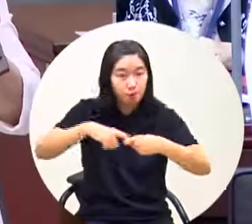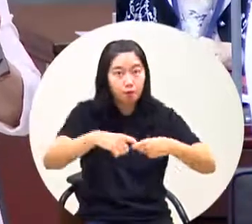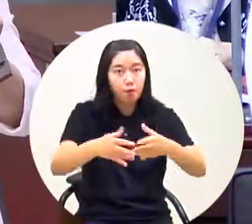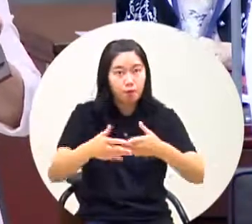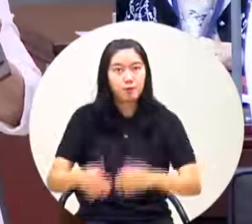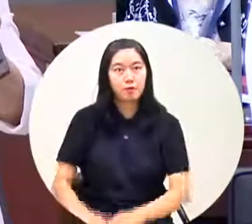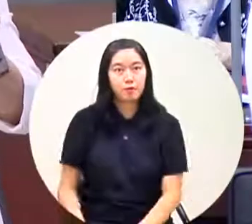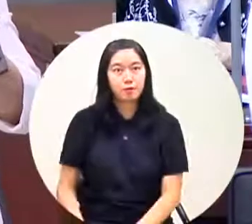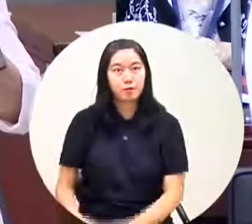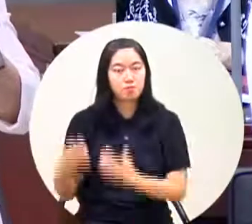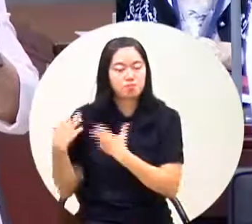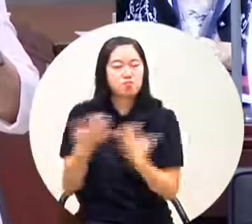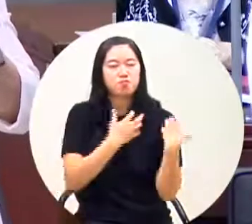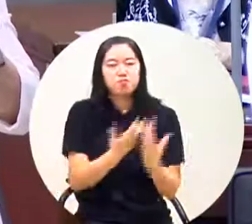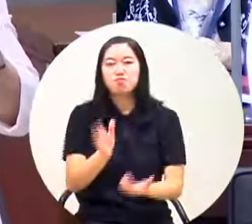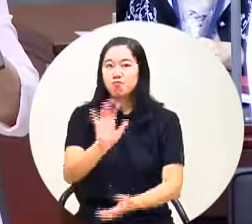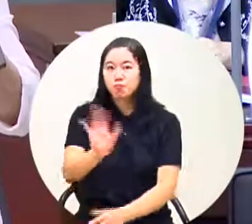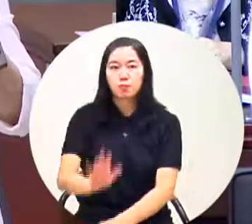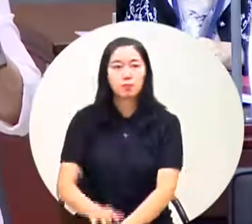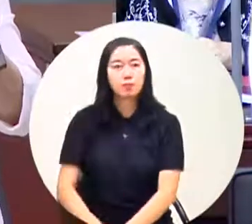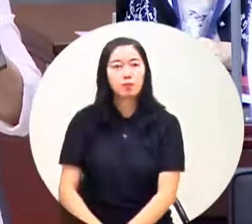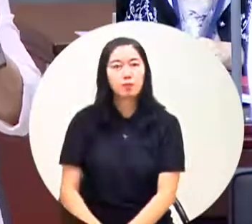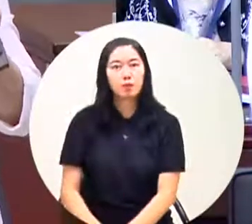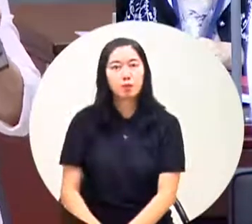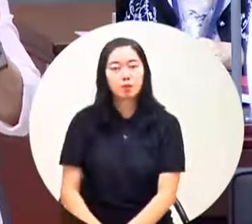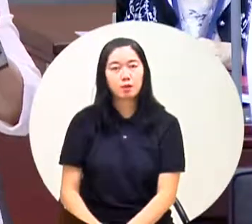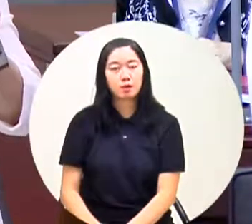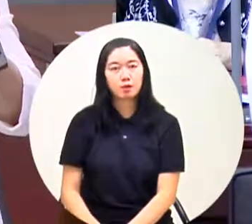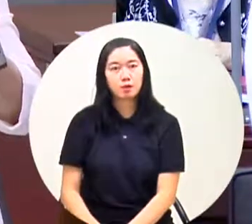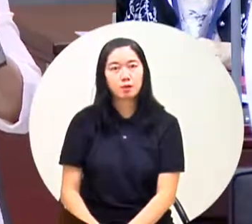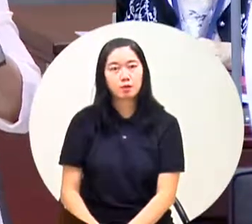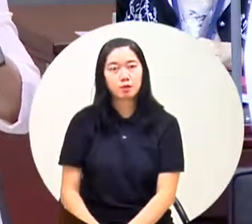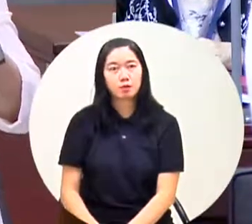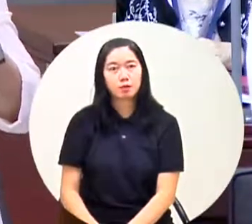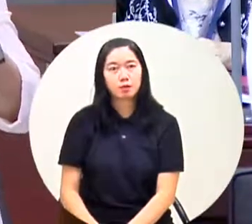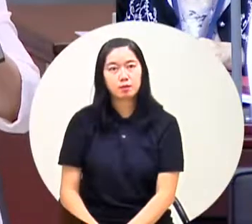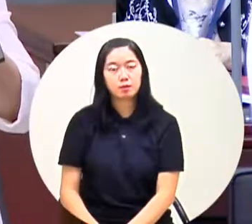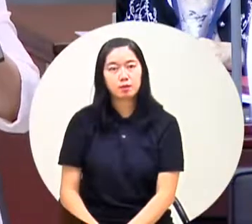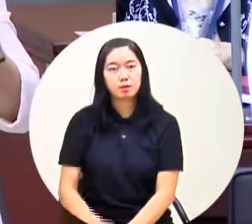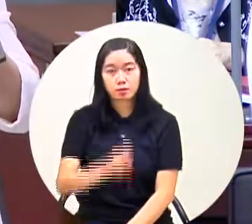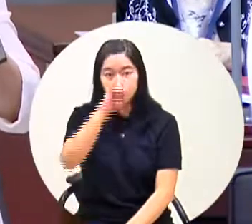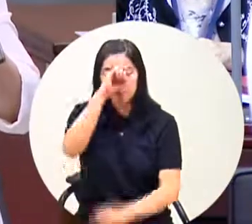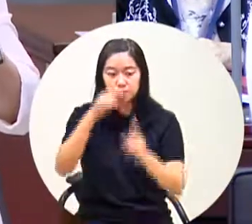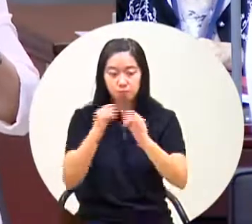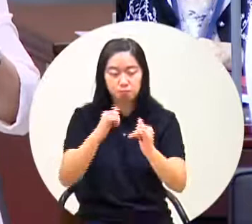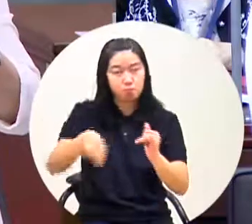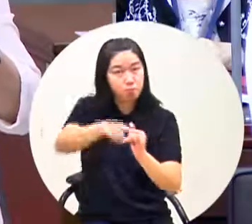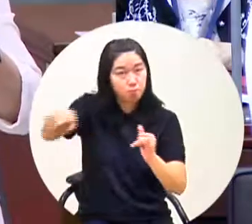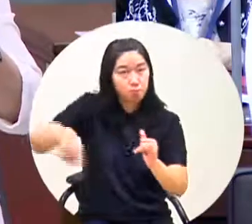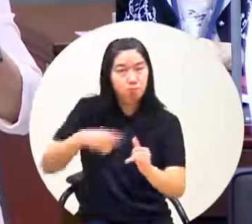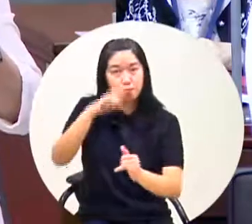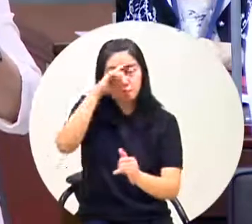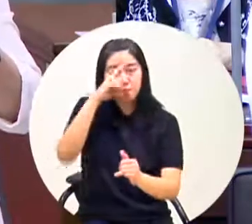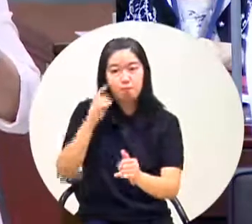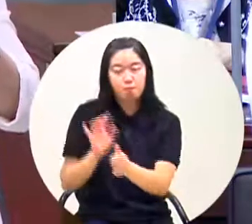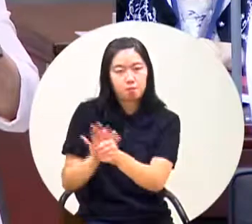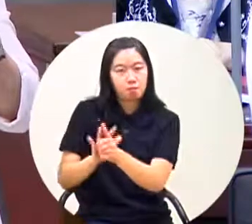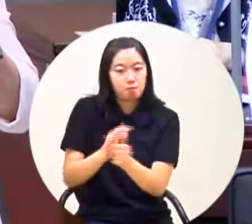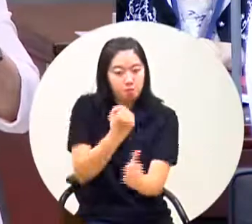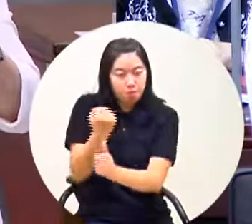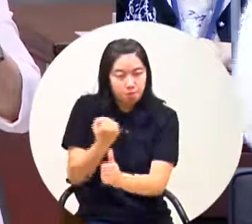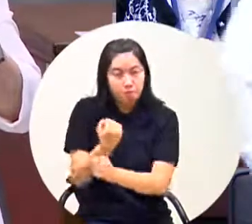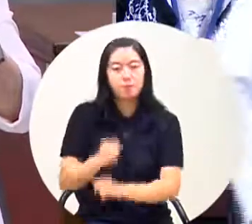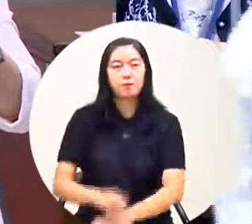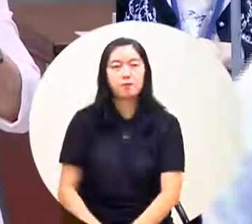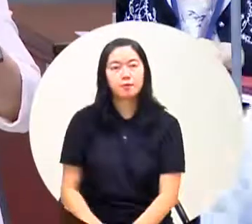踢皮球啊，安尼好不好？好，为着咱的市民的健康安全来把关。 默契很好。 好，你